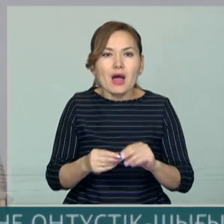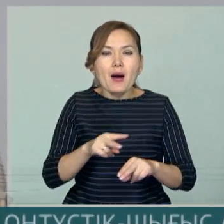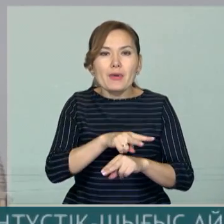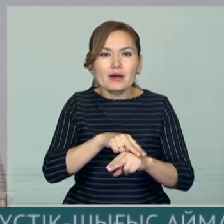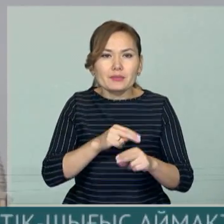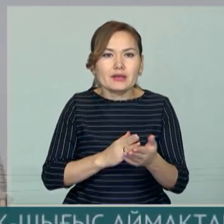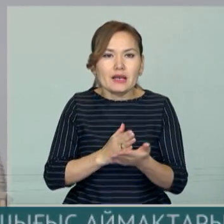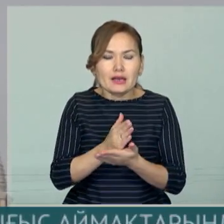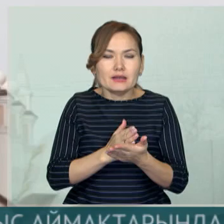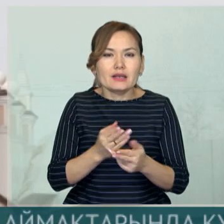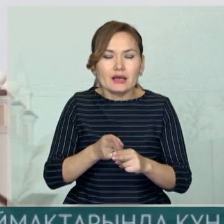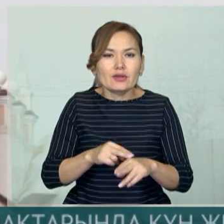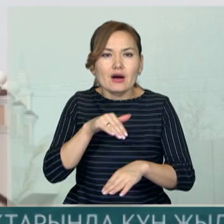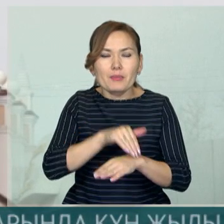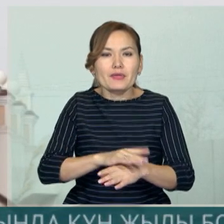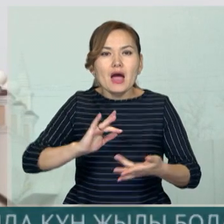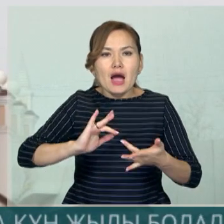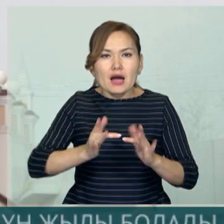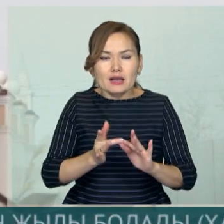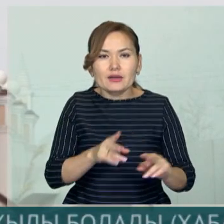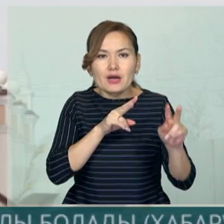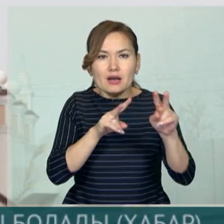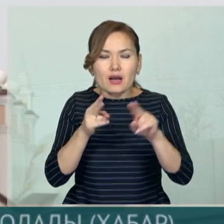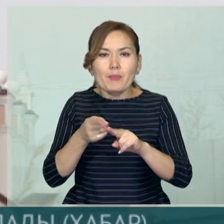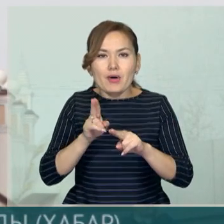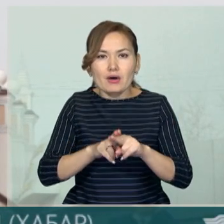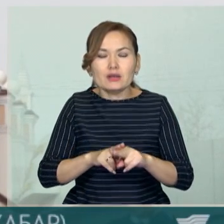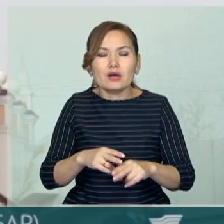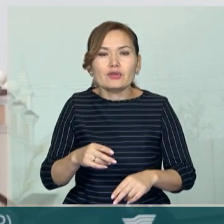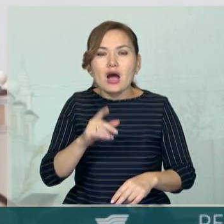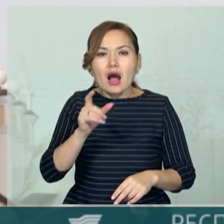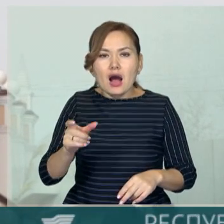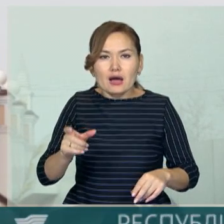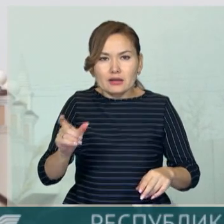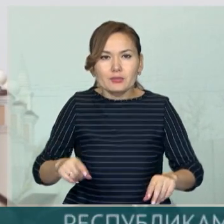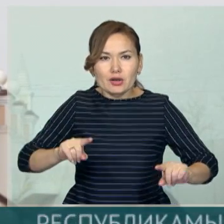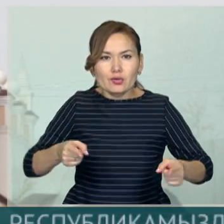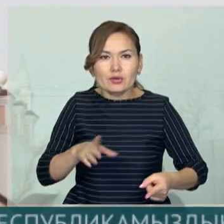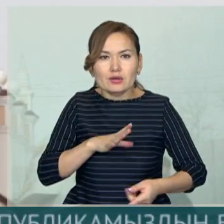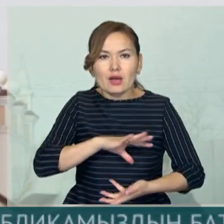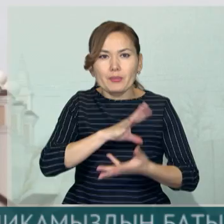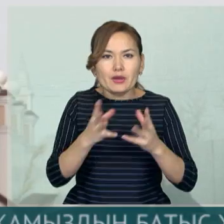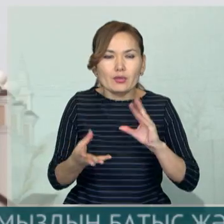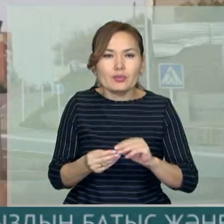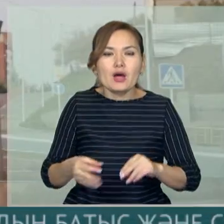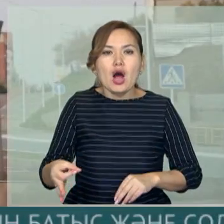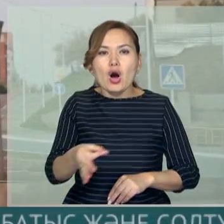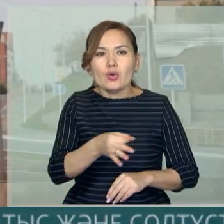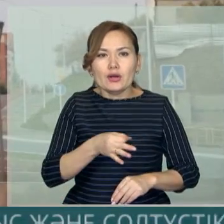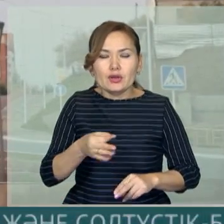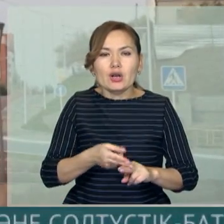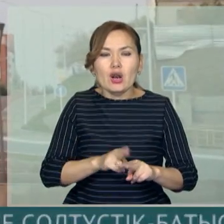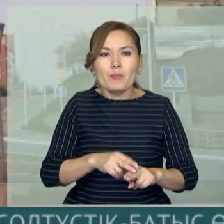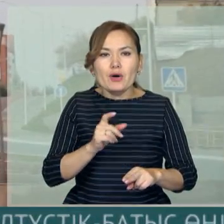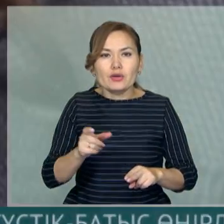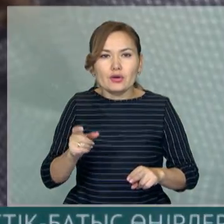үзеді. Полиция қызметкерлері интернет желісін бақылауға алып, бірнеше ай барлық ақпаратты сүзгіден өткізді. Нәтижесінде түрлі облыс тұрғындары